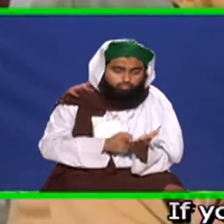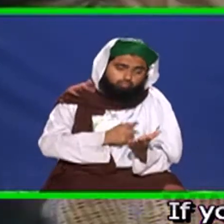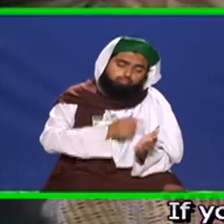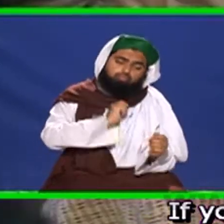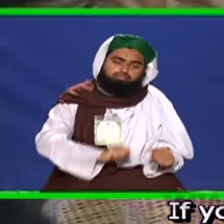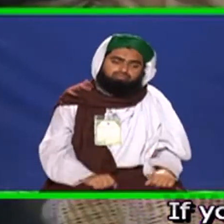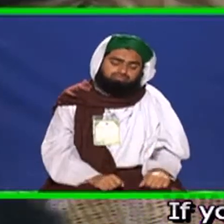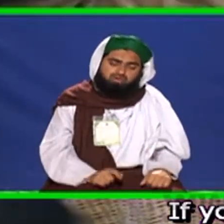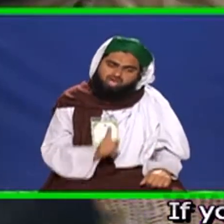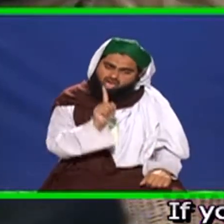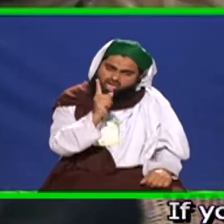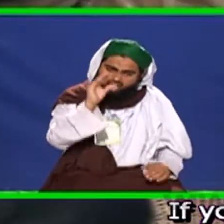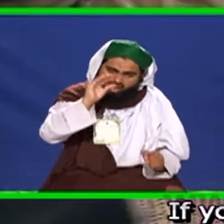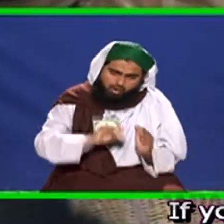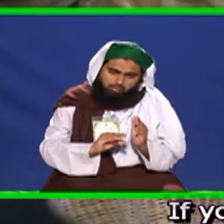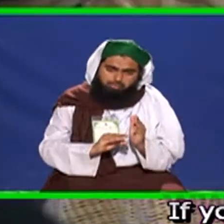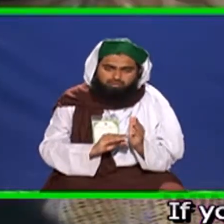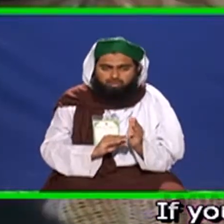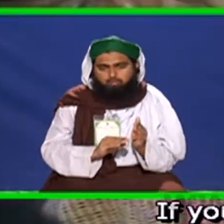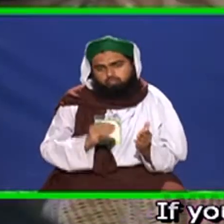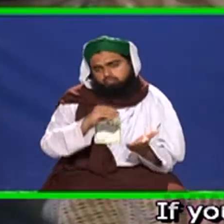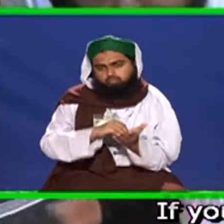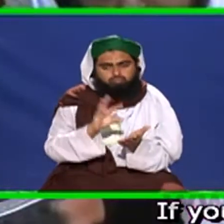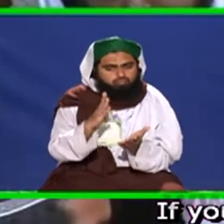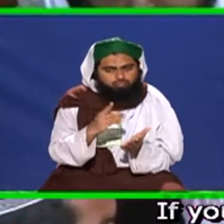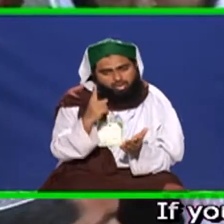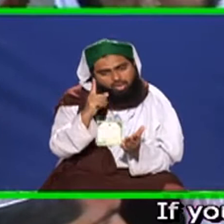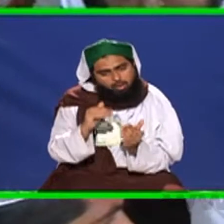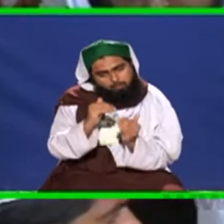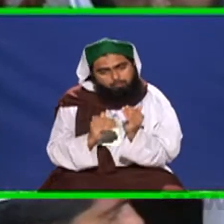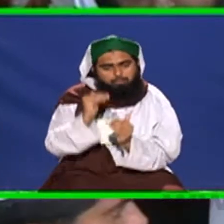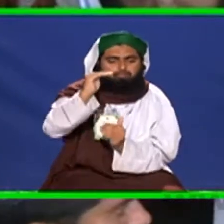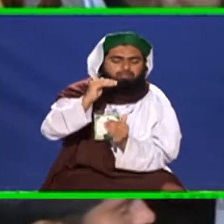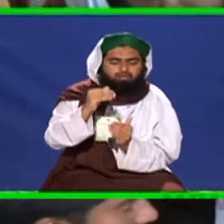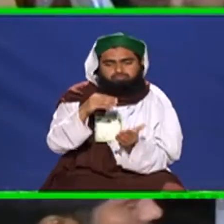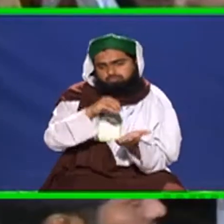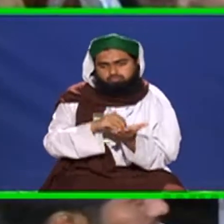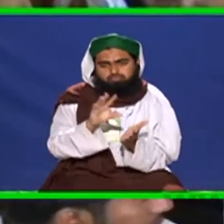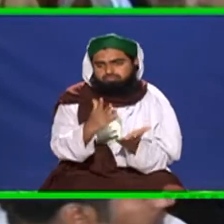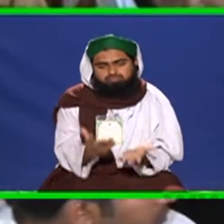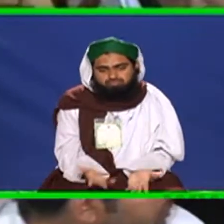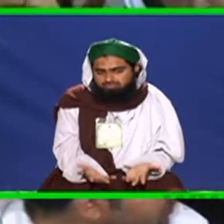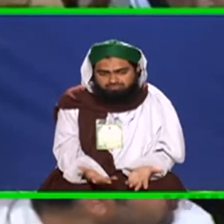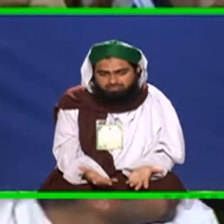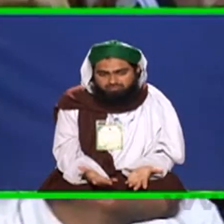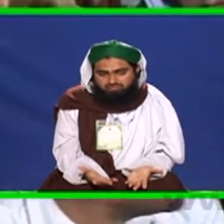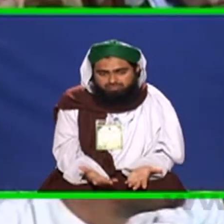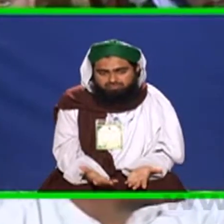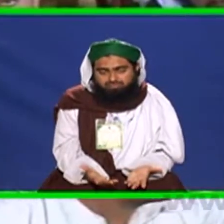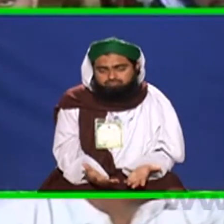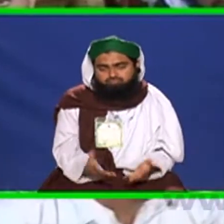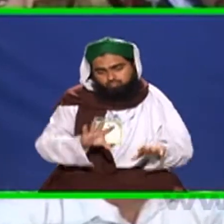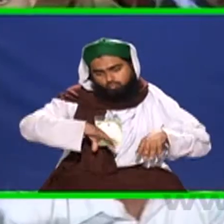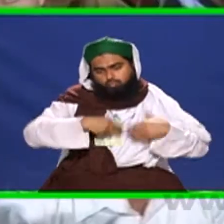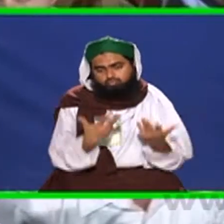کم پڑھ لیا جب بھی وہ فضیلت نہیں ملے گی، ایک بار زیادہ پڑھ لیا جب بھی وہ فضیلت نہیں ملے گی، کہ وہی 40 کی